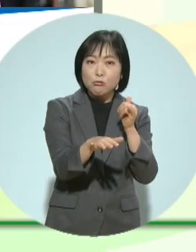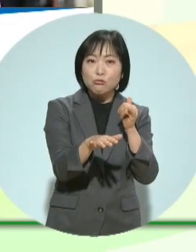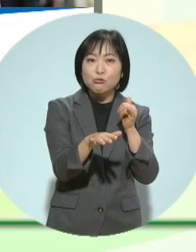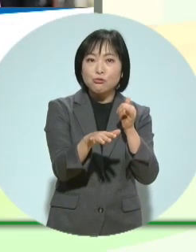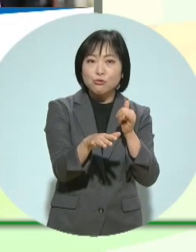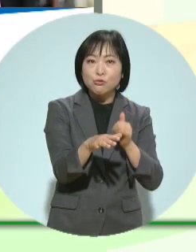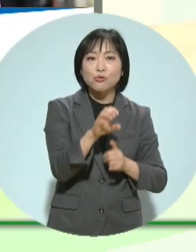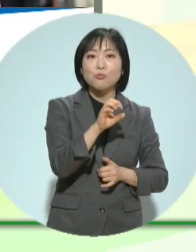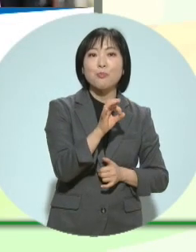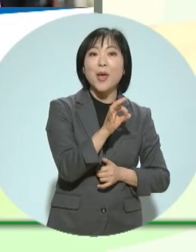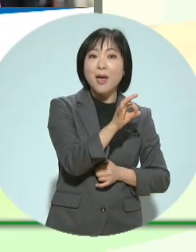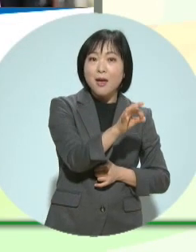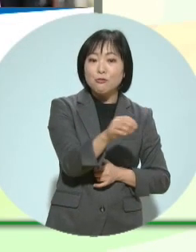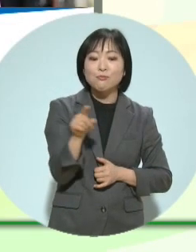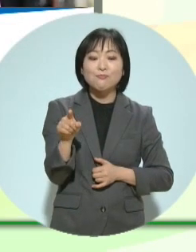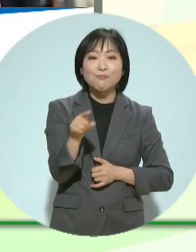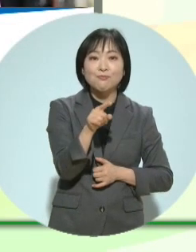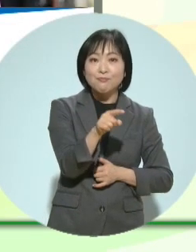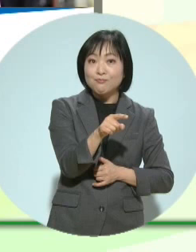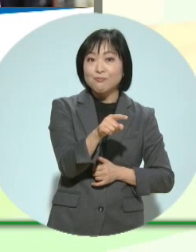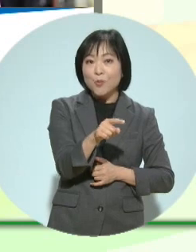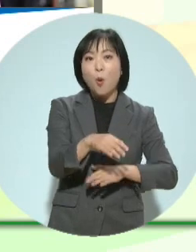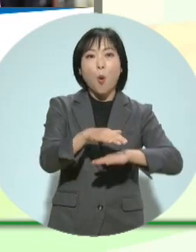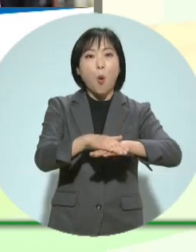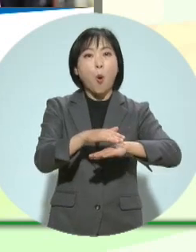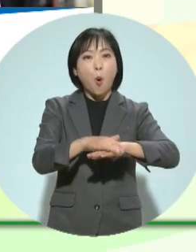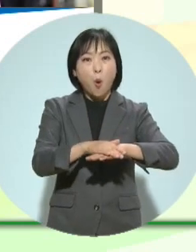ずれかの方法でお申し込みください。